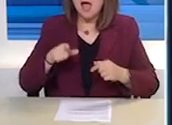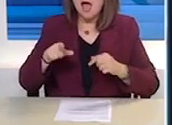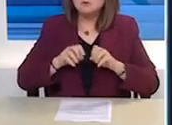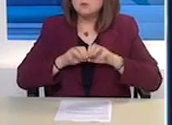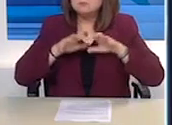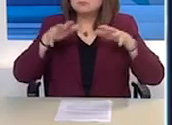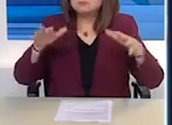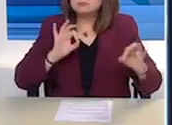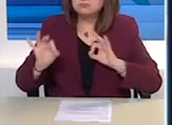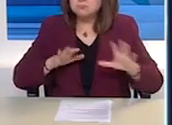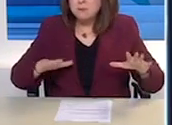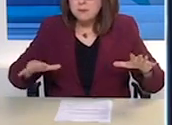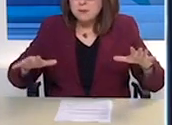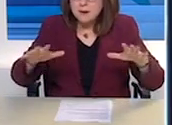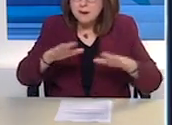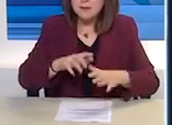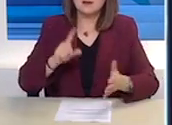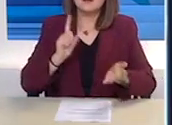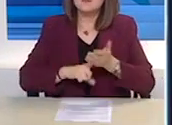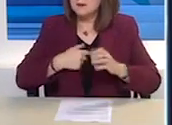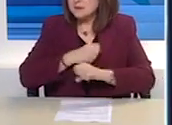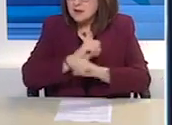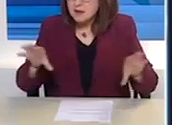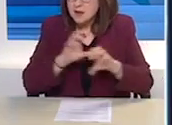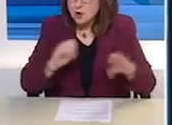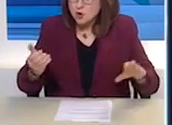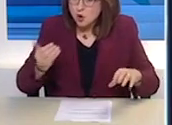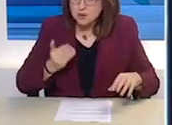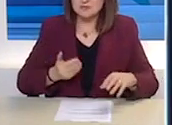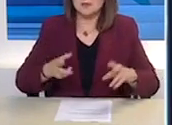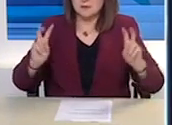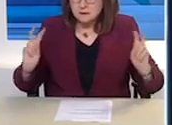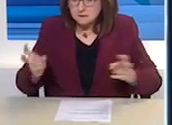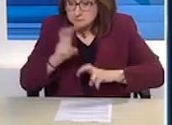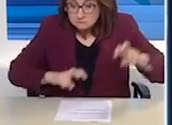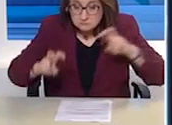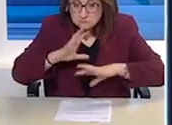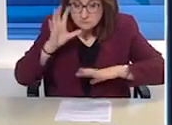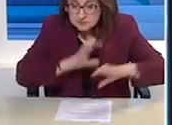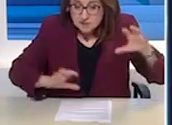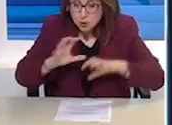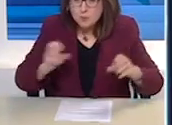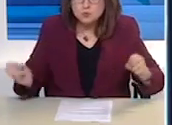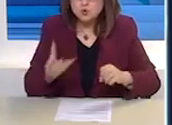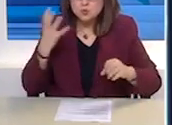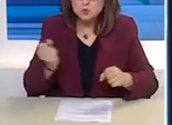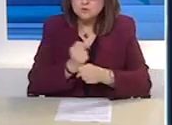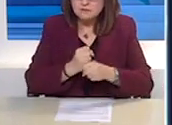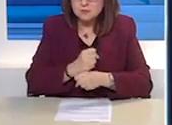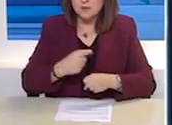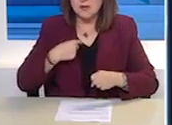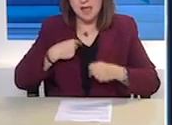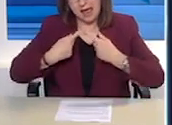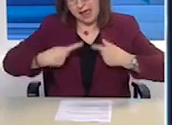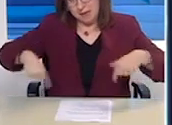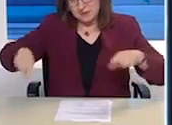κοινού, ανακάλυψη αποτελεσματικών θεραπείων, επιβάλλει αυξημένη επαγρύπνηση από όλους μας και ιδιαίτερα από εμάς τους